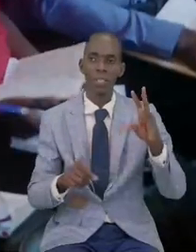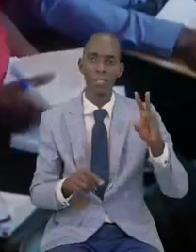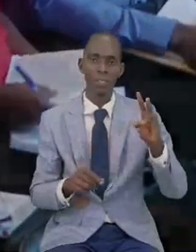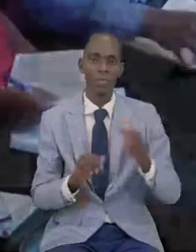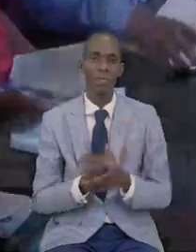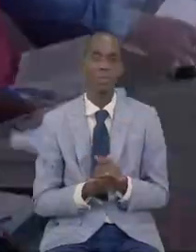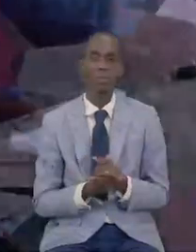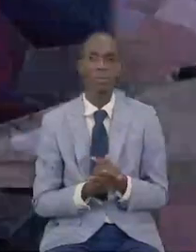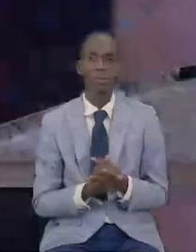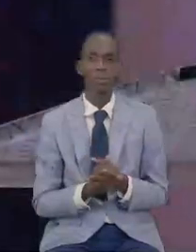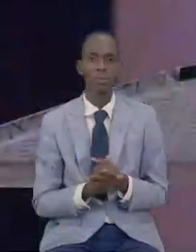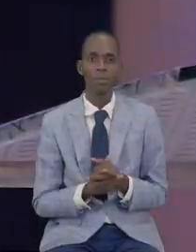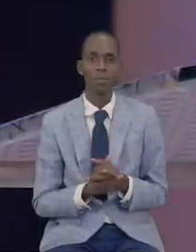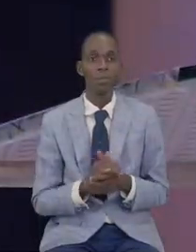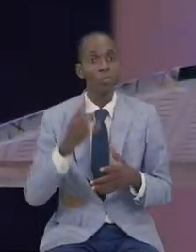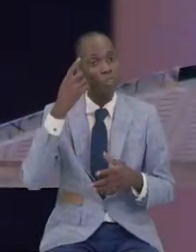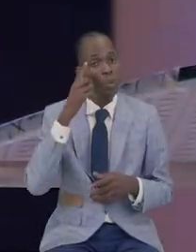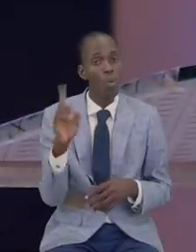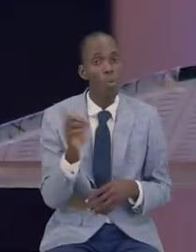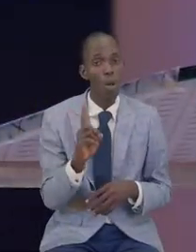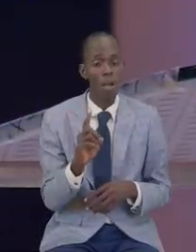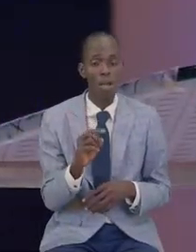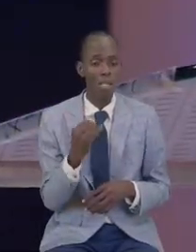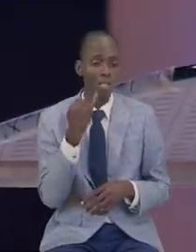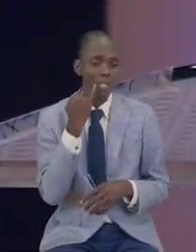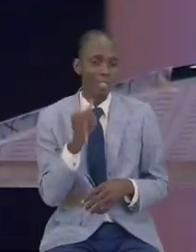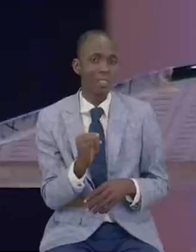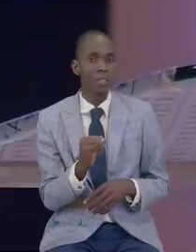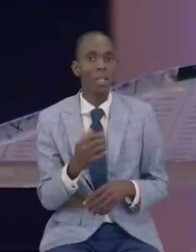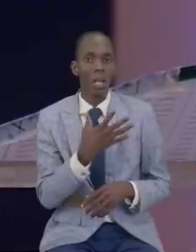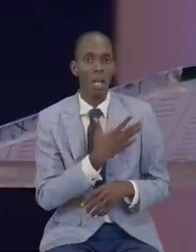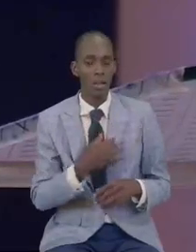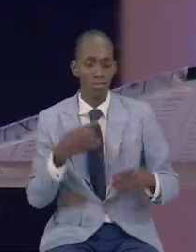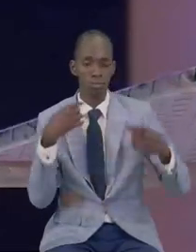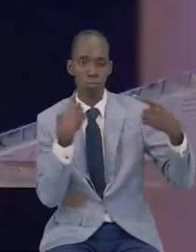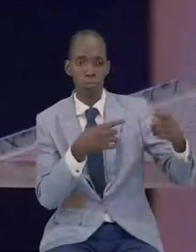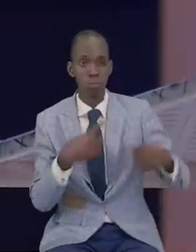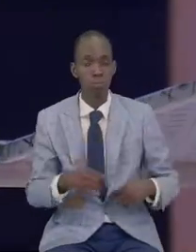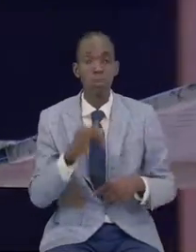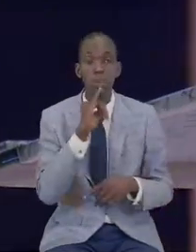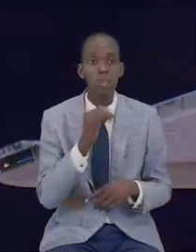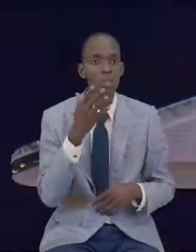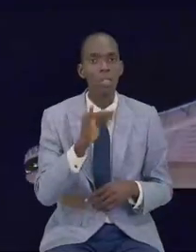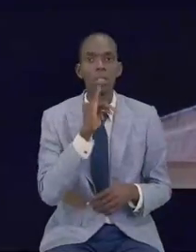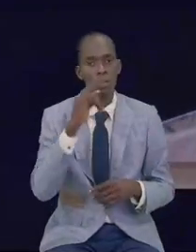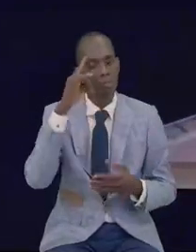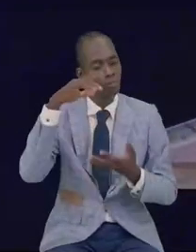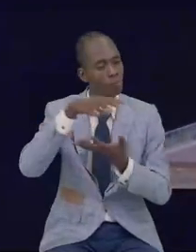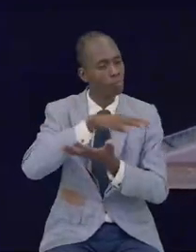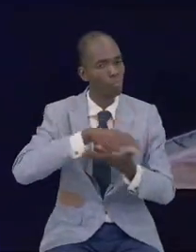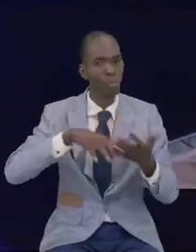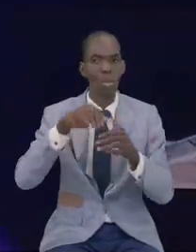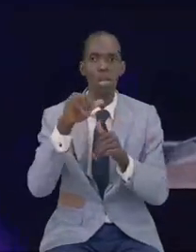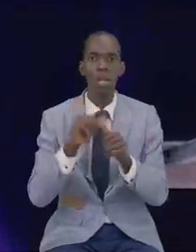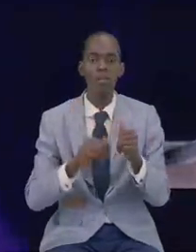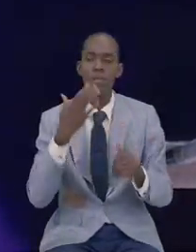verset 16. Car là où il y a un zèle amer et un esprit de dispute, il y a du désordre et toutes